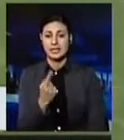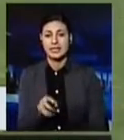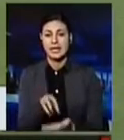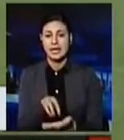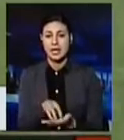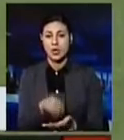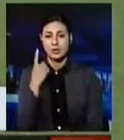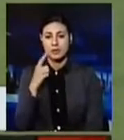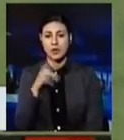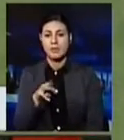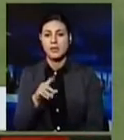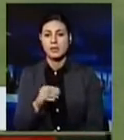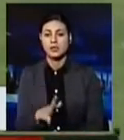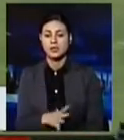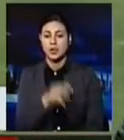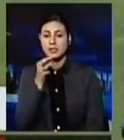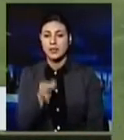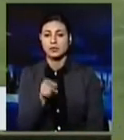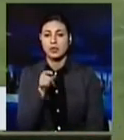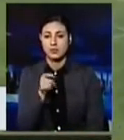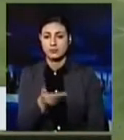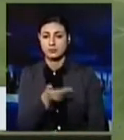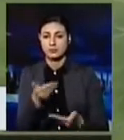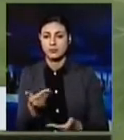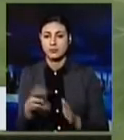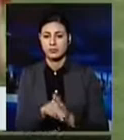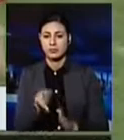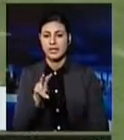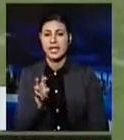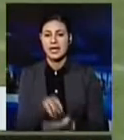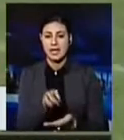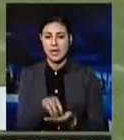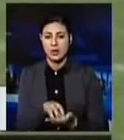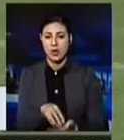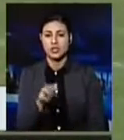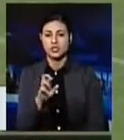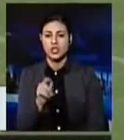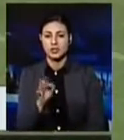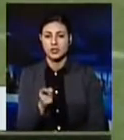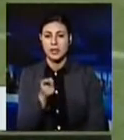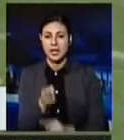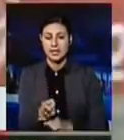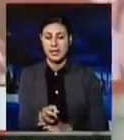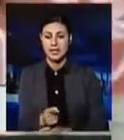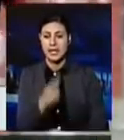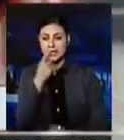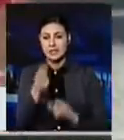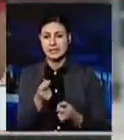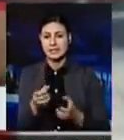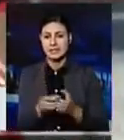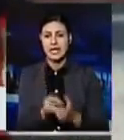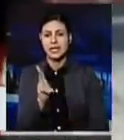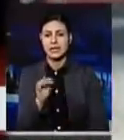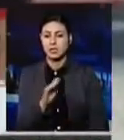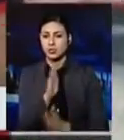ავტორი ლადო მიმინოშვილი გახდა. საპასუხოდ კი მასპინძელთა შემადგენლობიდან ლელო ნოდარ ჭეიშვილმა გაიტანა. ძირითად შემადგენლობაში მერაბ